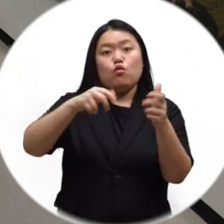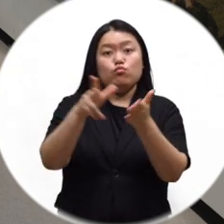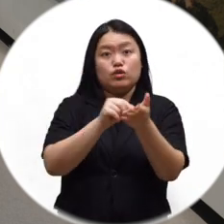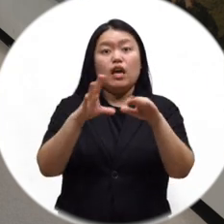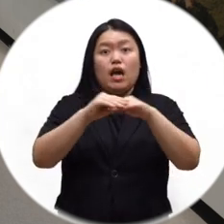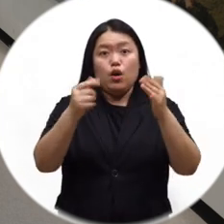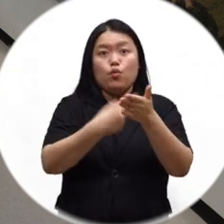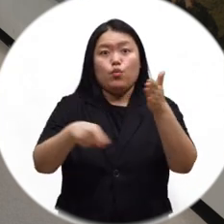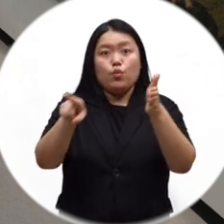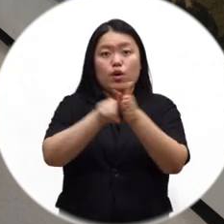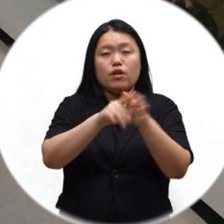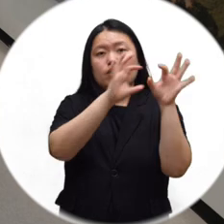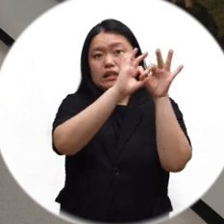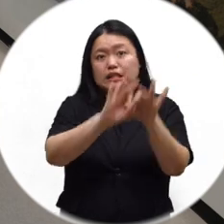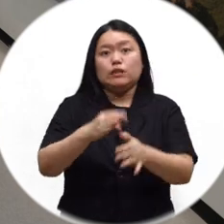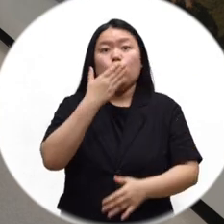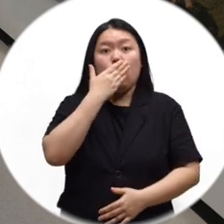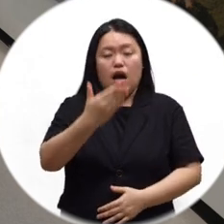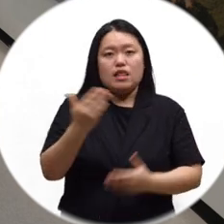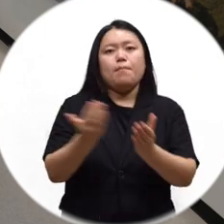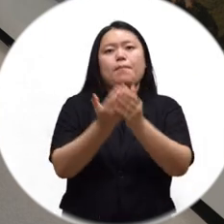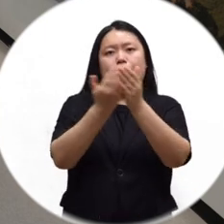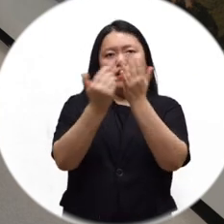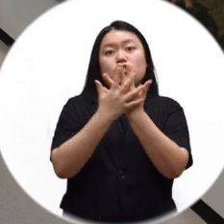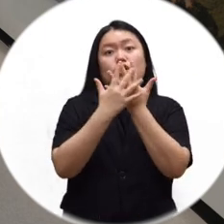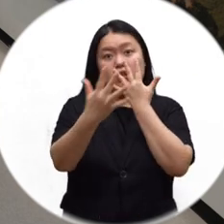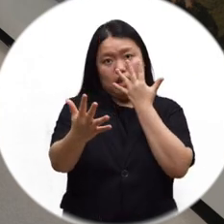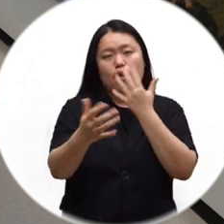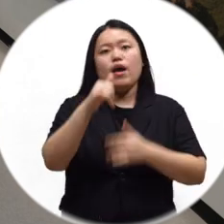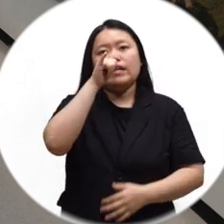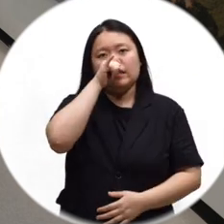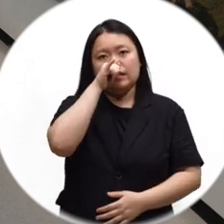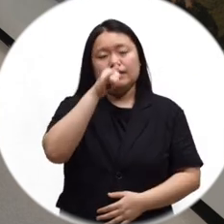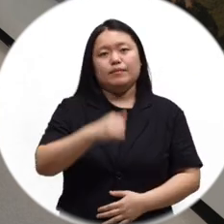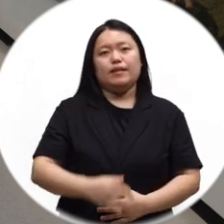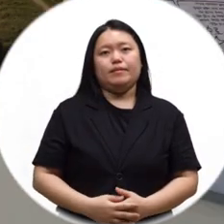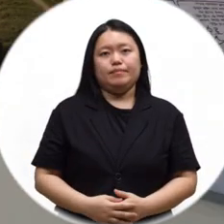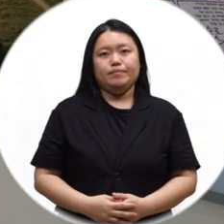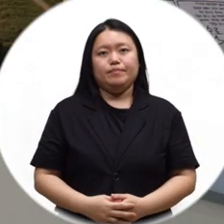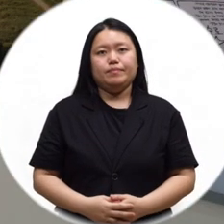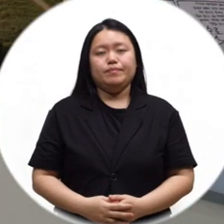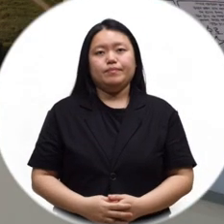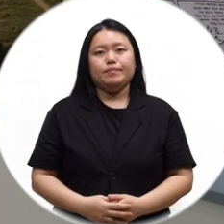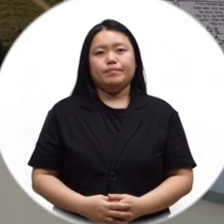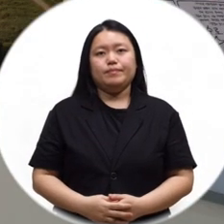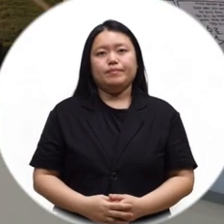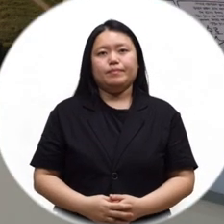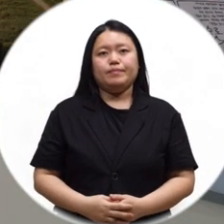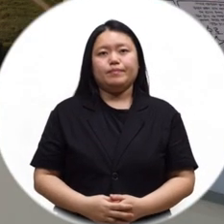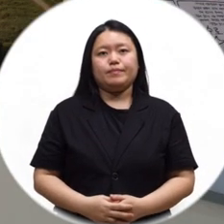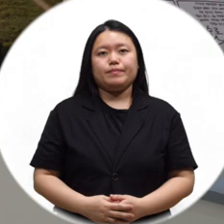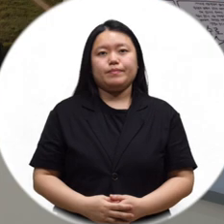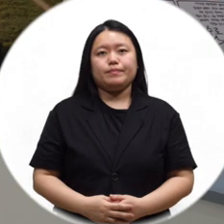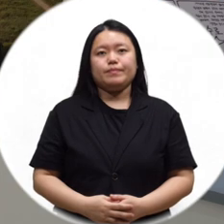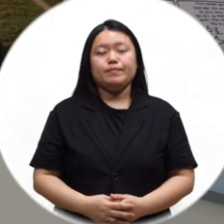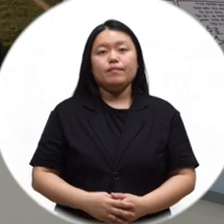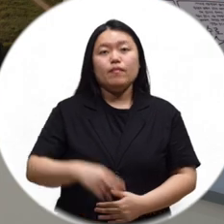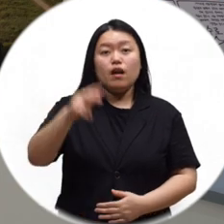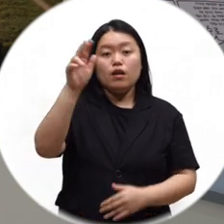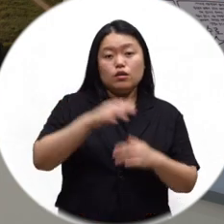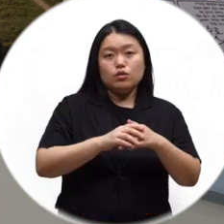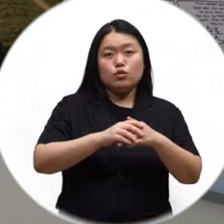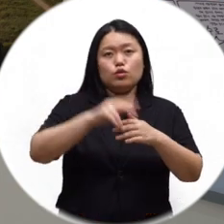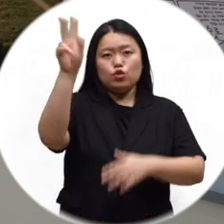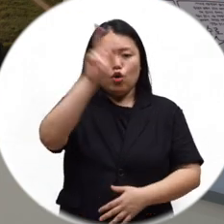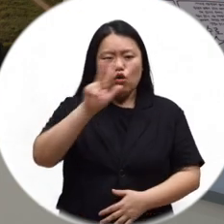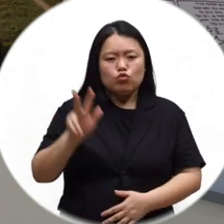시흥시 거북선 웨이브파크 광장과 서울대 시흥 캠퍼스에서 개최됩니다 정부와 기업 전문가가 참여해